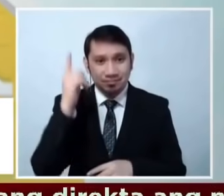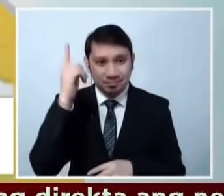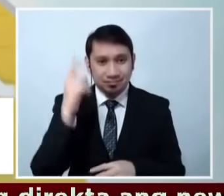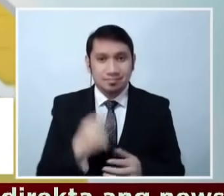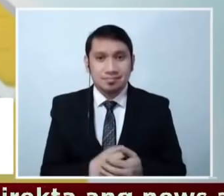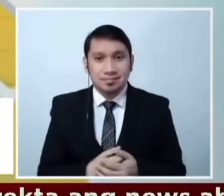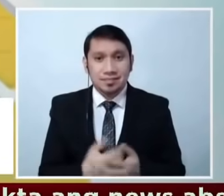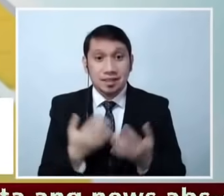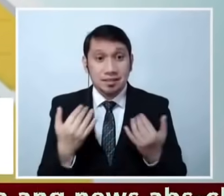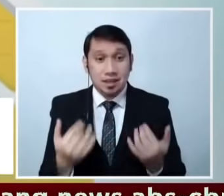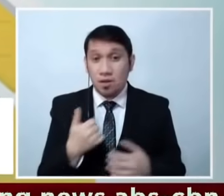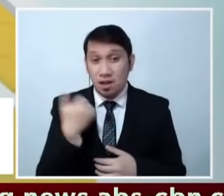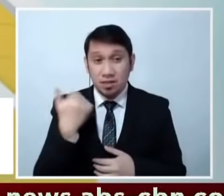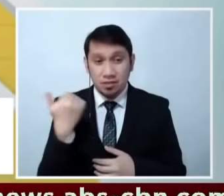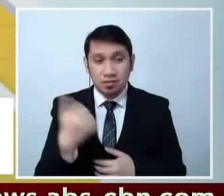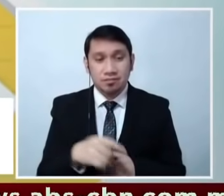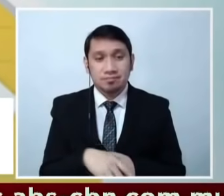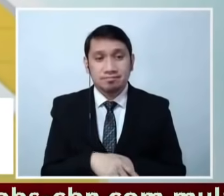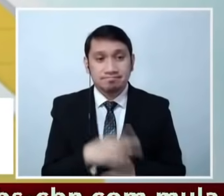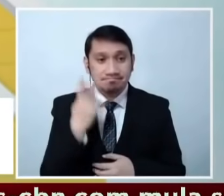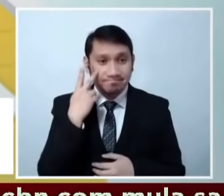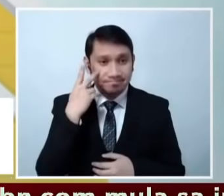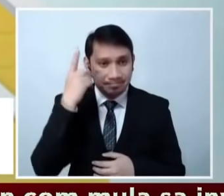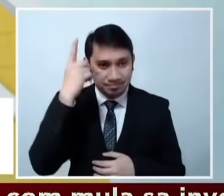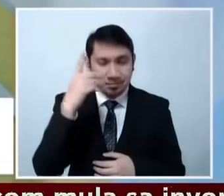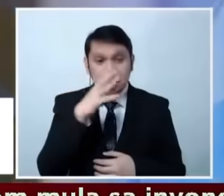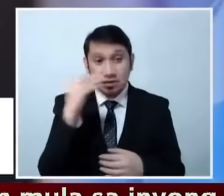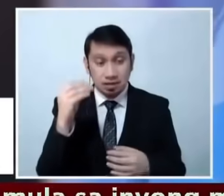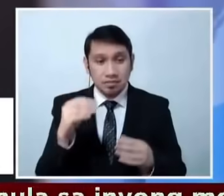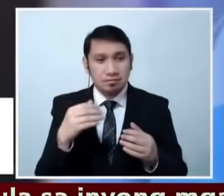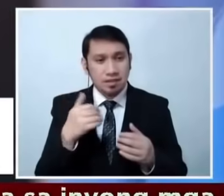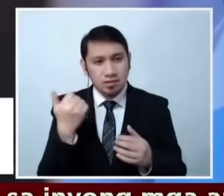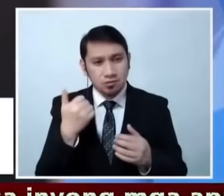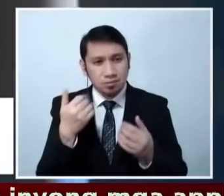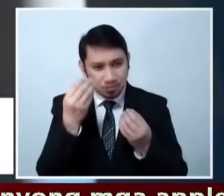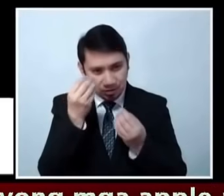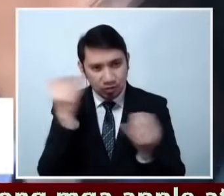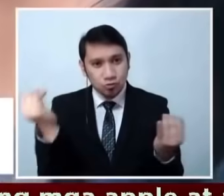celebrity housemates pa ang mabubunyag sa mga susunod na araw.